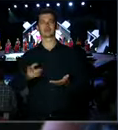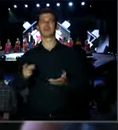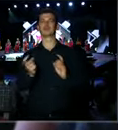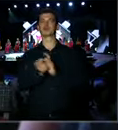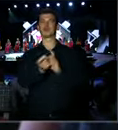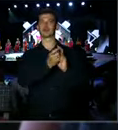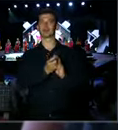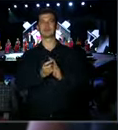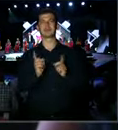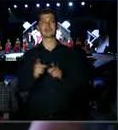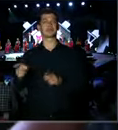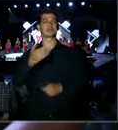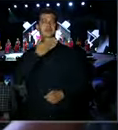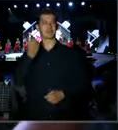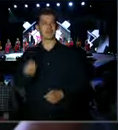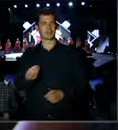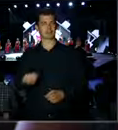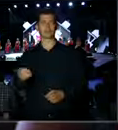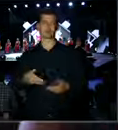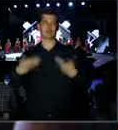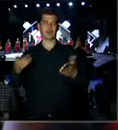sąsiadom, o których taki konkurs się nie odbył.